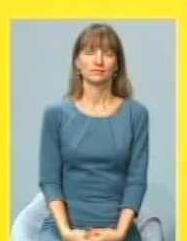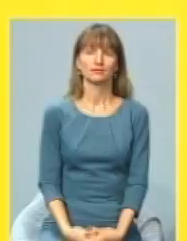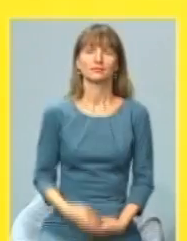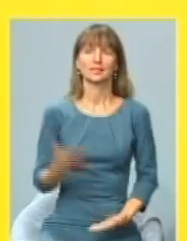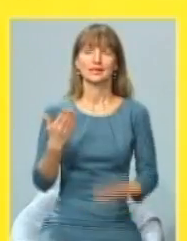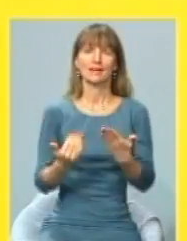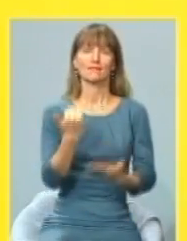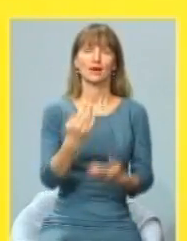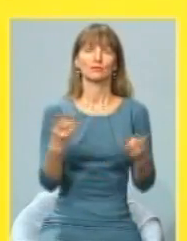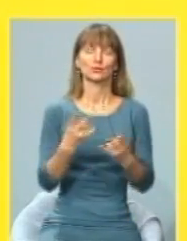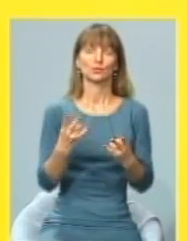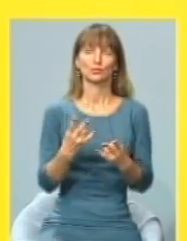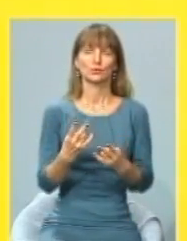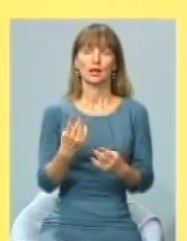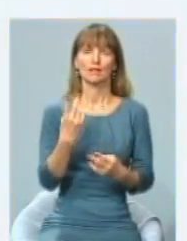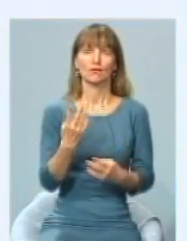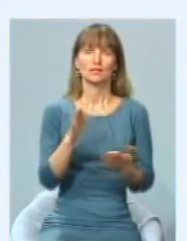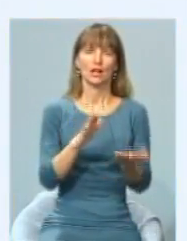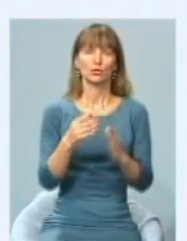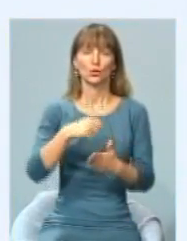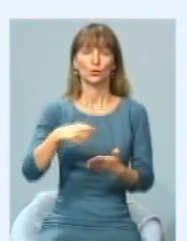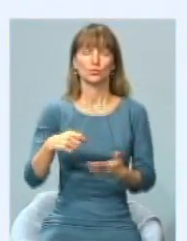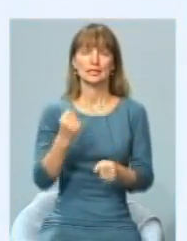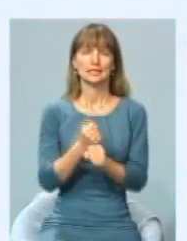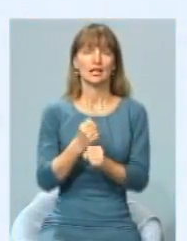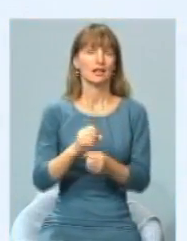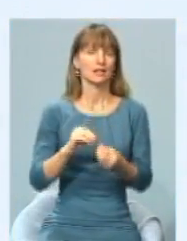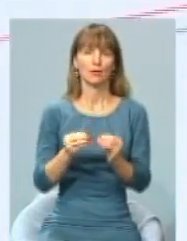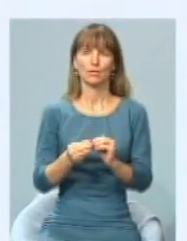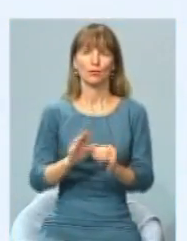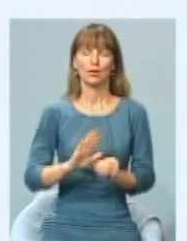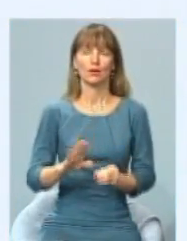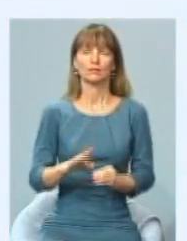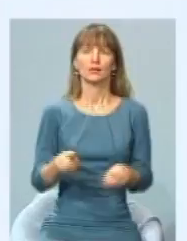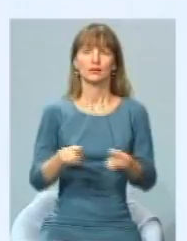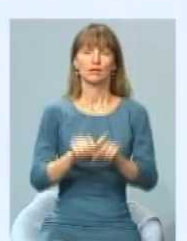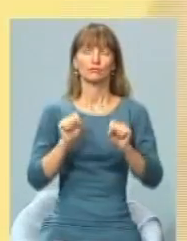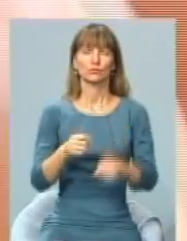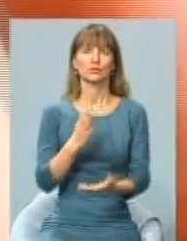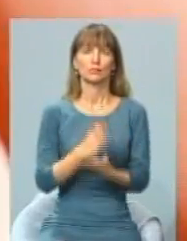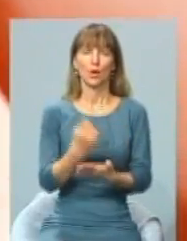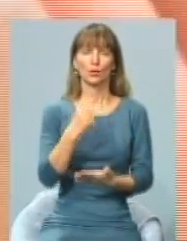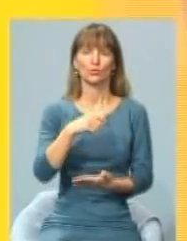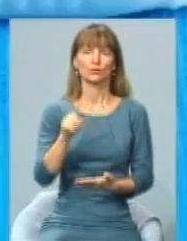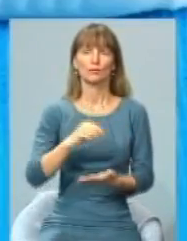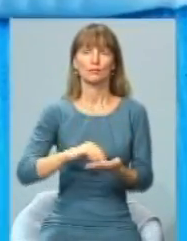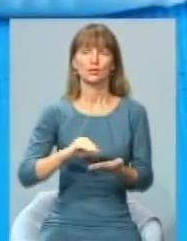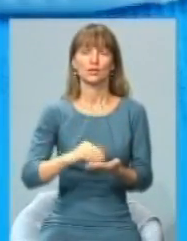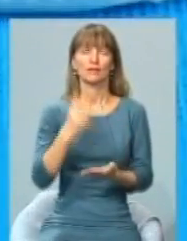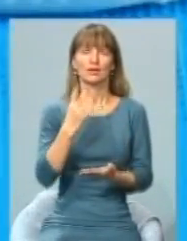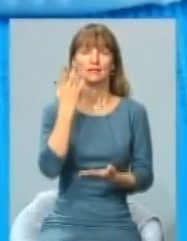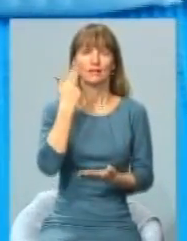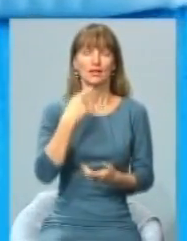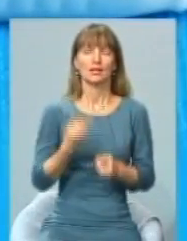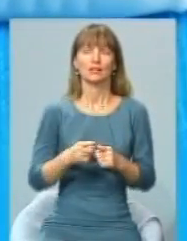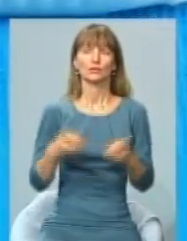Якщо вам треба компактна двостороння ручка, зробити її не проблема. Так ви зможете мати одну ручку, що пише двома кольорами. Для цього